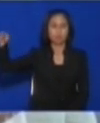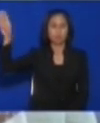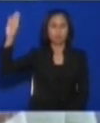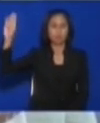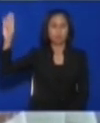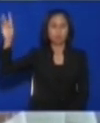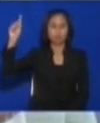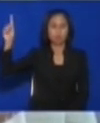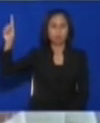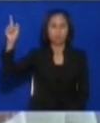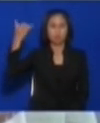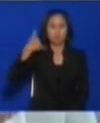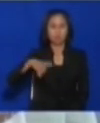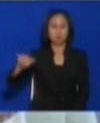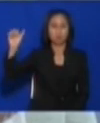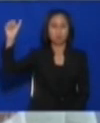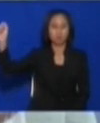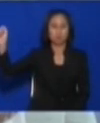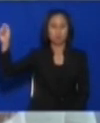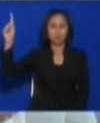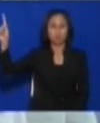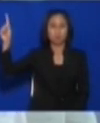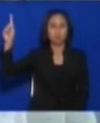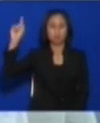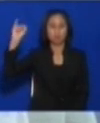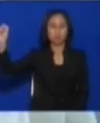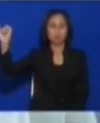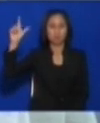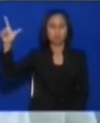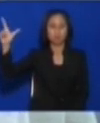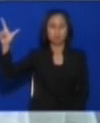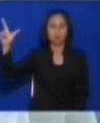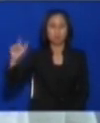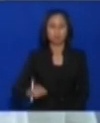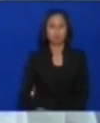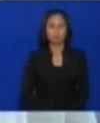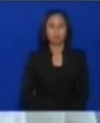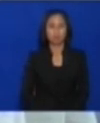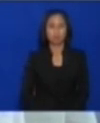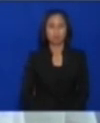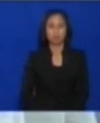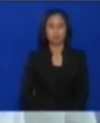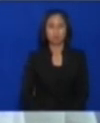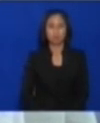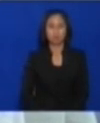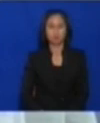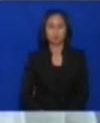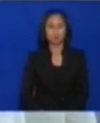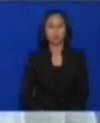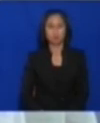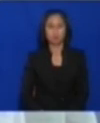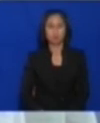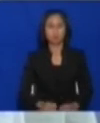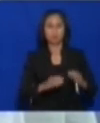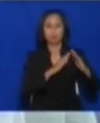dan hati akan kami pindahkan yang semula ada di kota akan kita pindahkan ke kelurahan